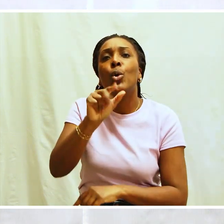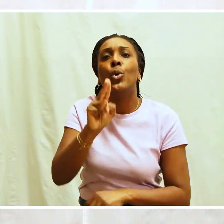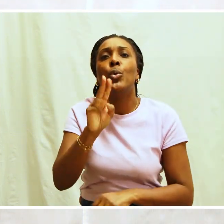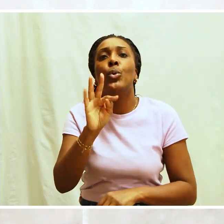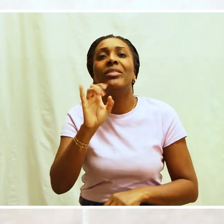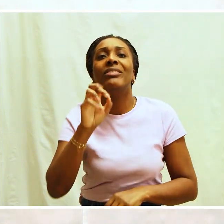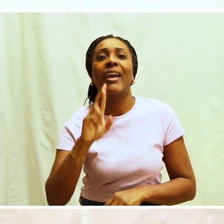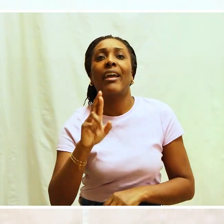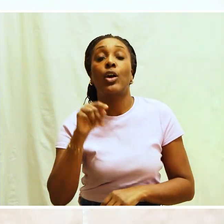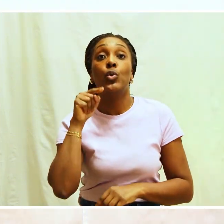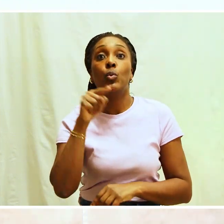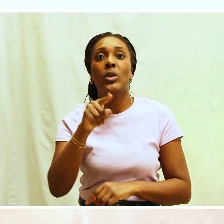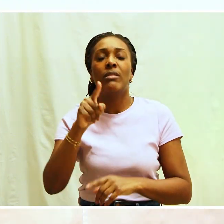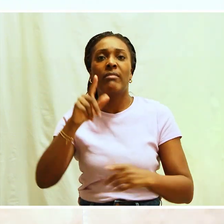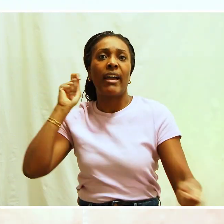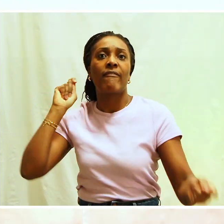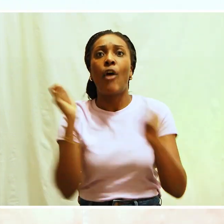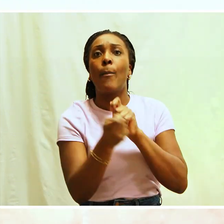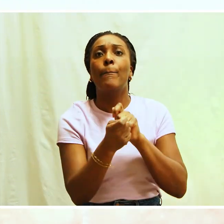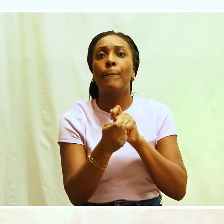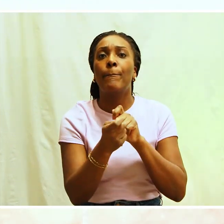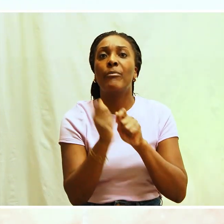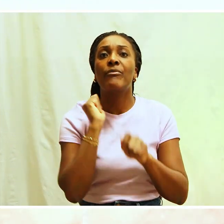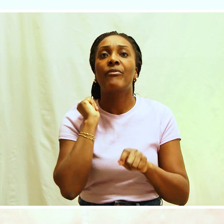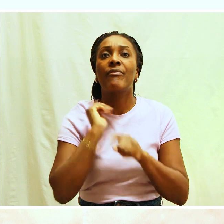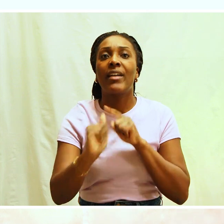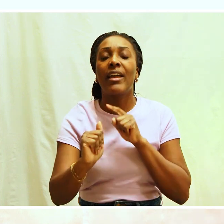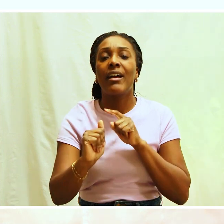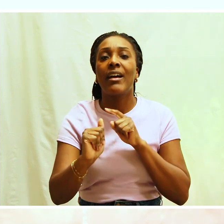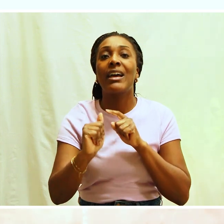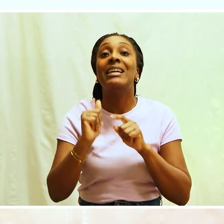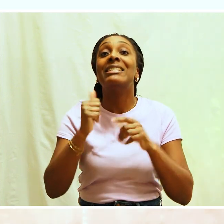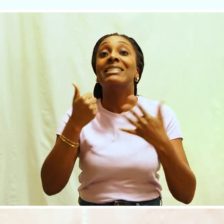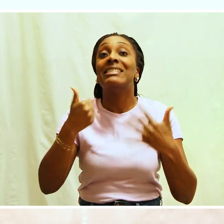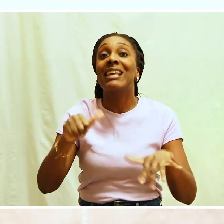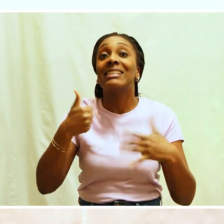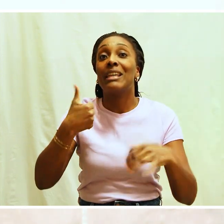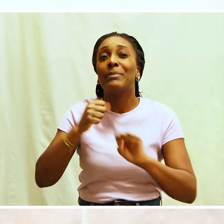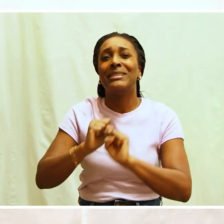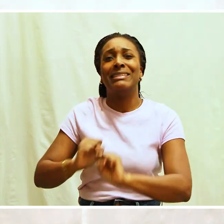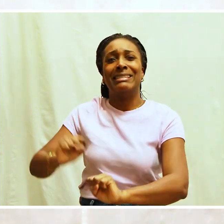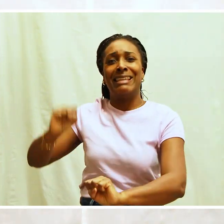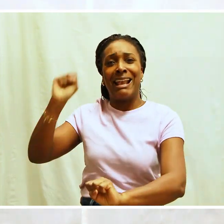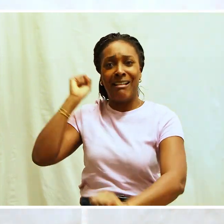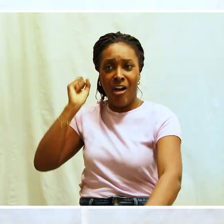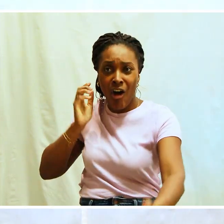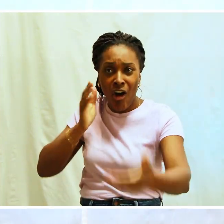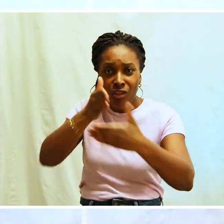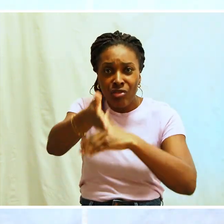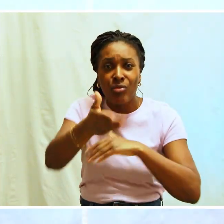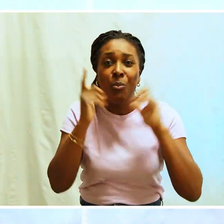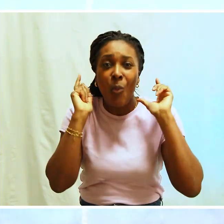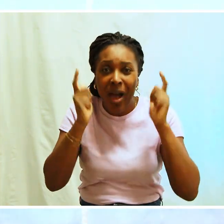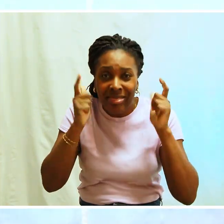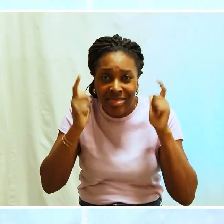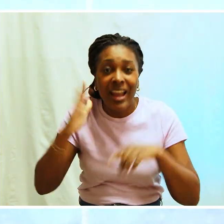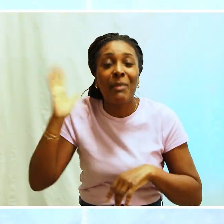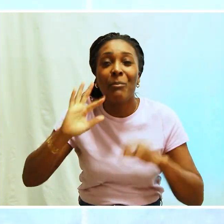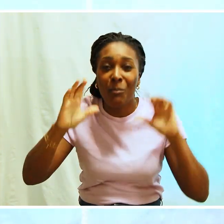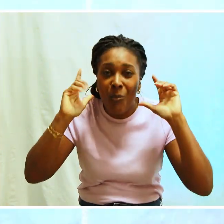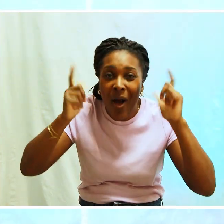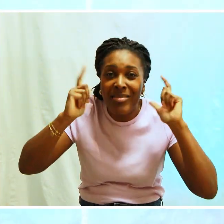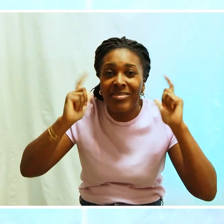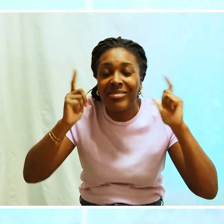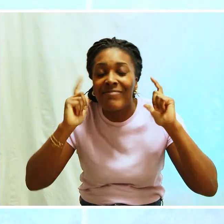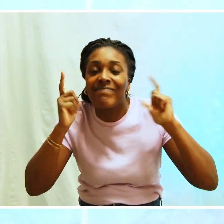ce réformateur qui, au XVIe siècle, est entré au couvent. C'était un moine à l'époque. Il est entré au